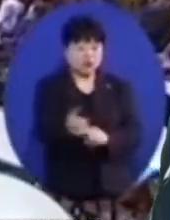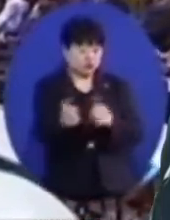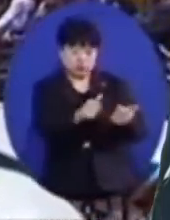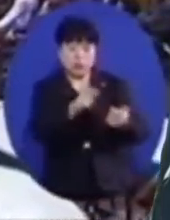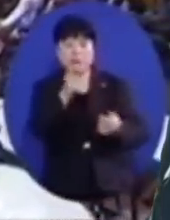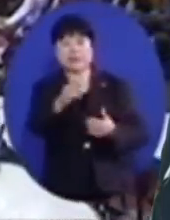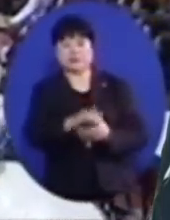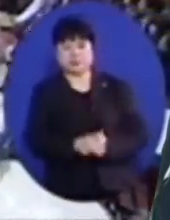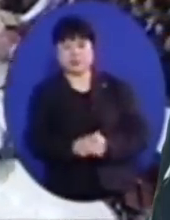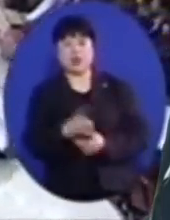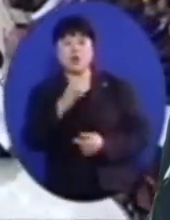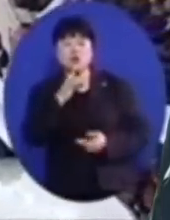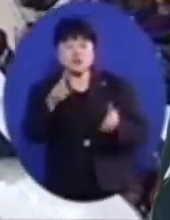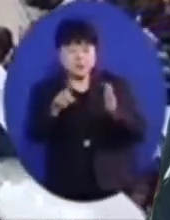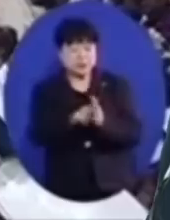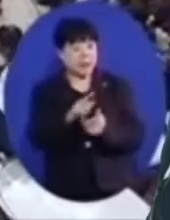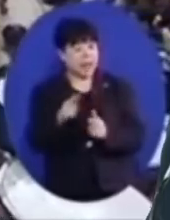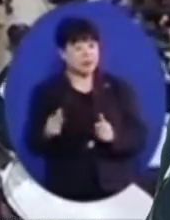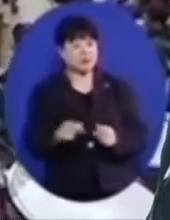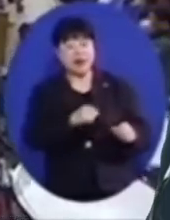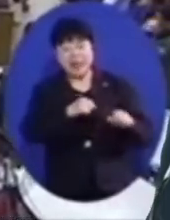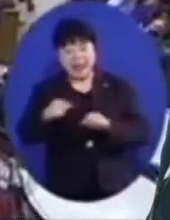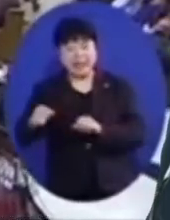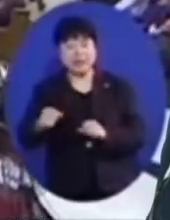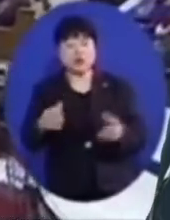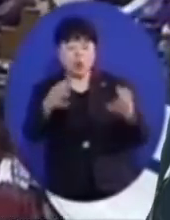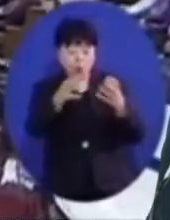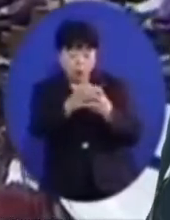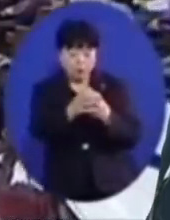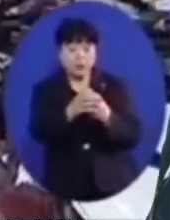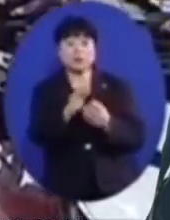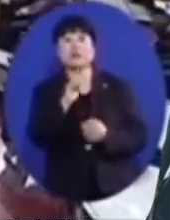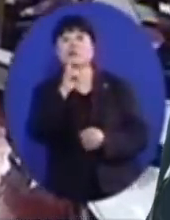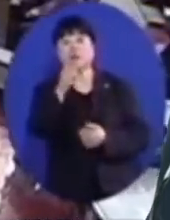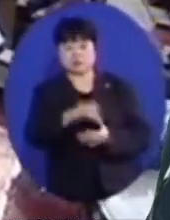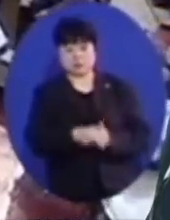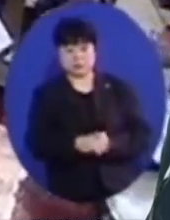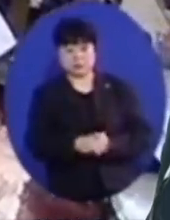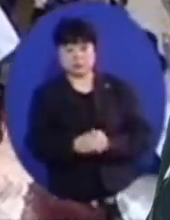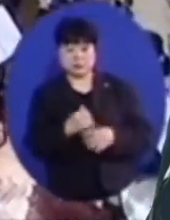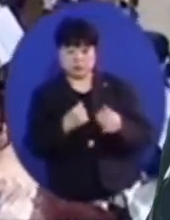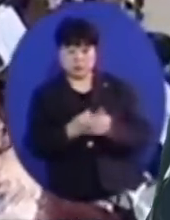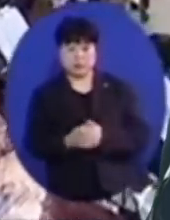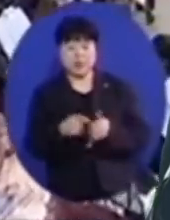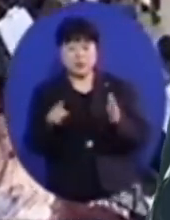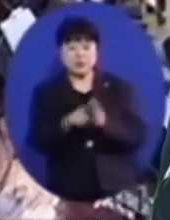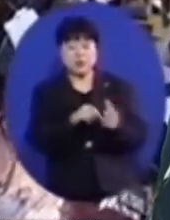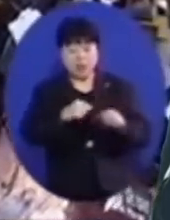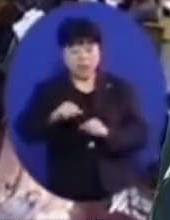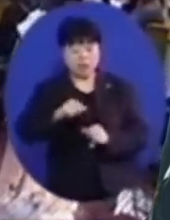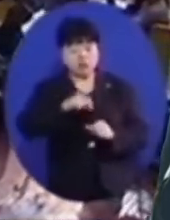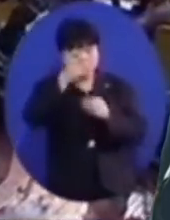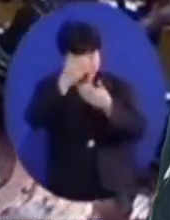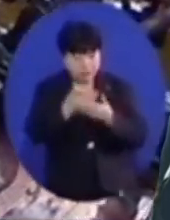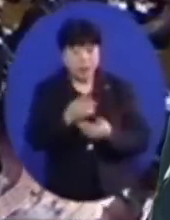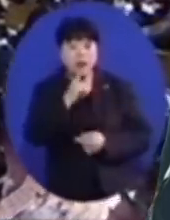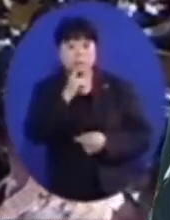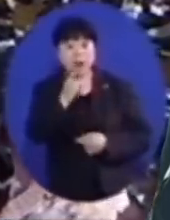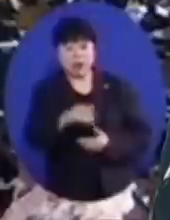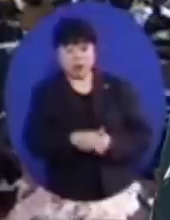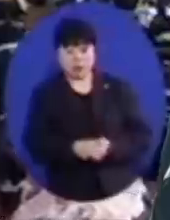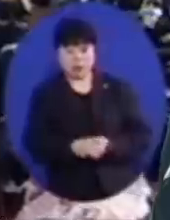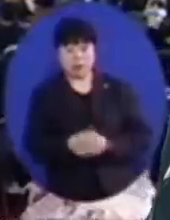이들은 오직 믿음이 아니라 행함도 포함되어야 한다 그러므로 믿고 행해야 구원받는다 그렇게